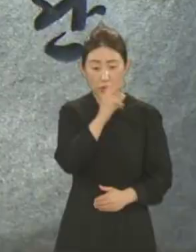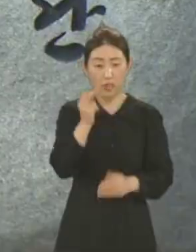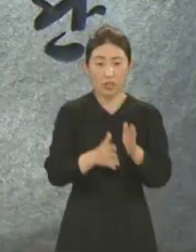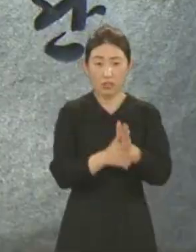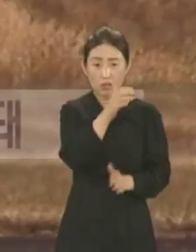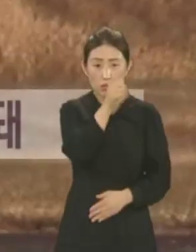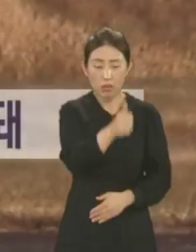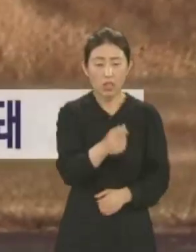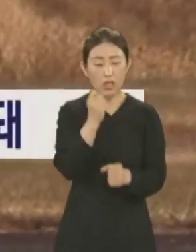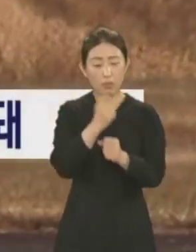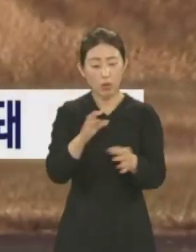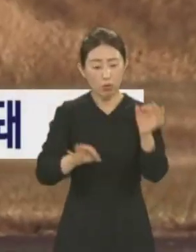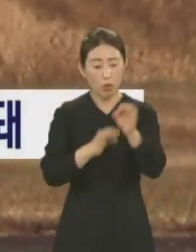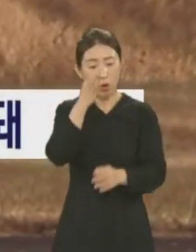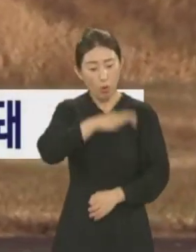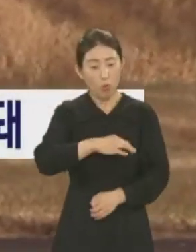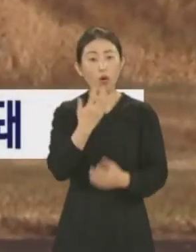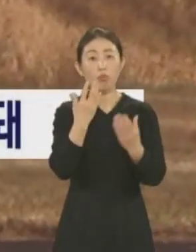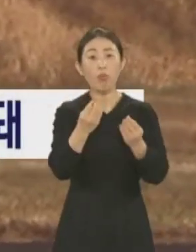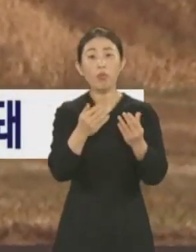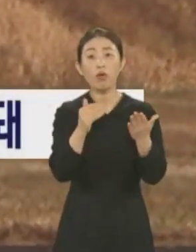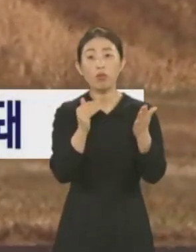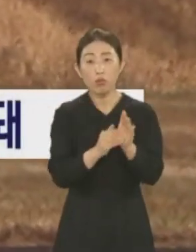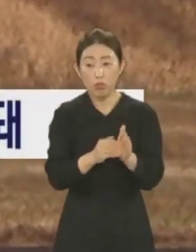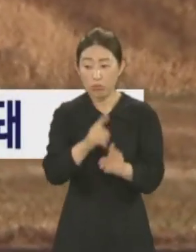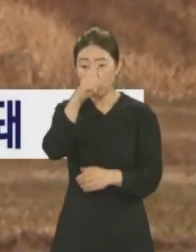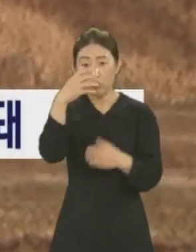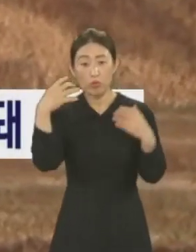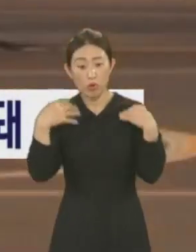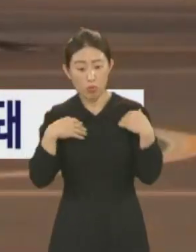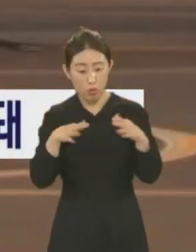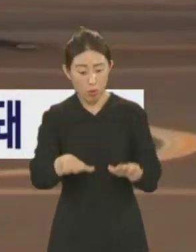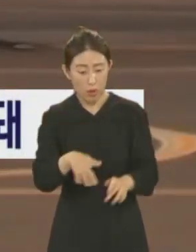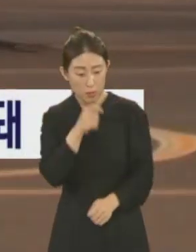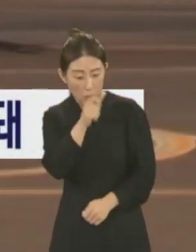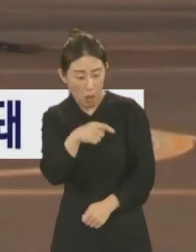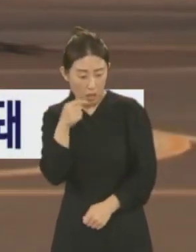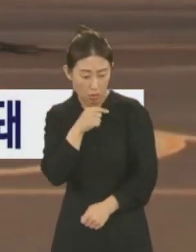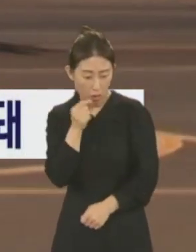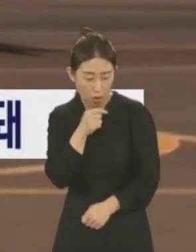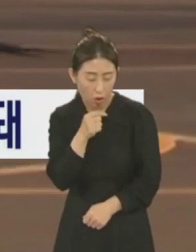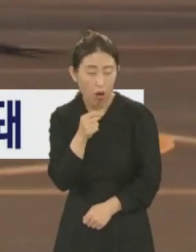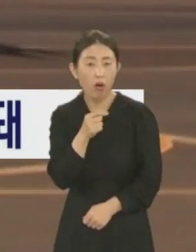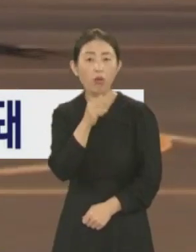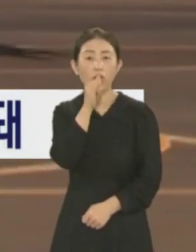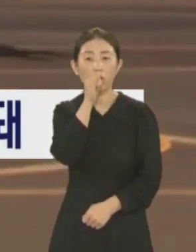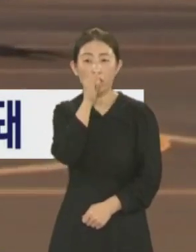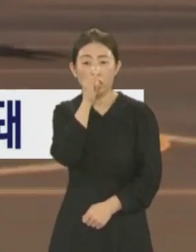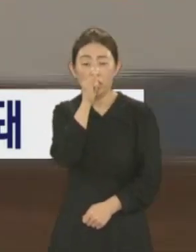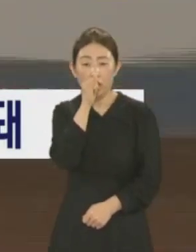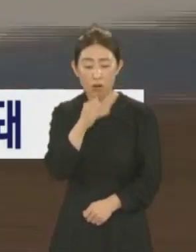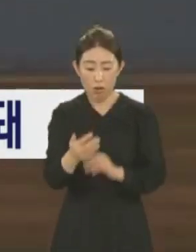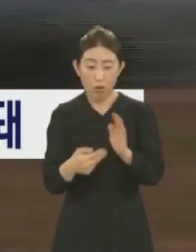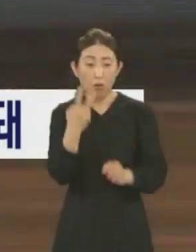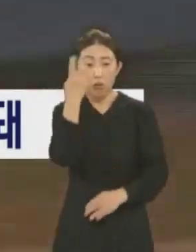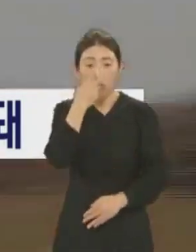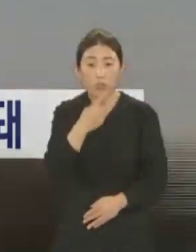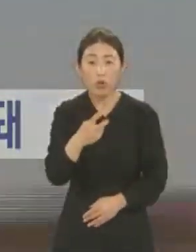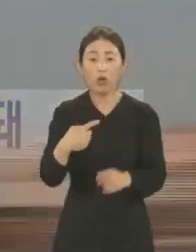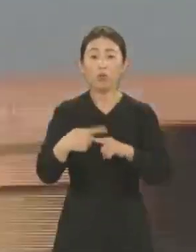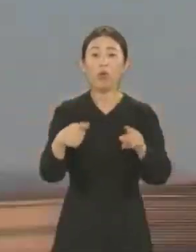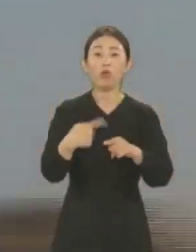서산시장은 이미 경제성이 입증된 서산공항에 정부가 너무 가혹하게 잣대를 들이대고 있다며 예타의 근거가